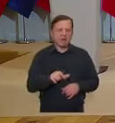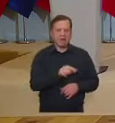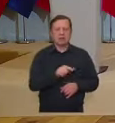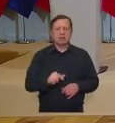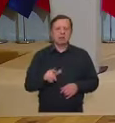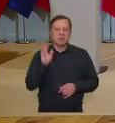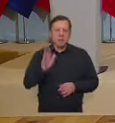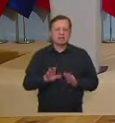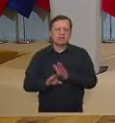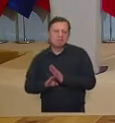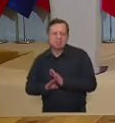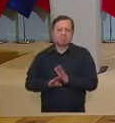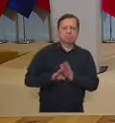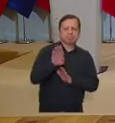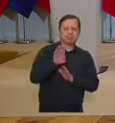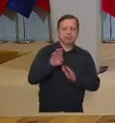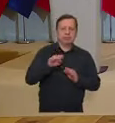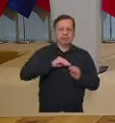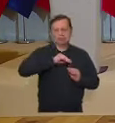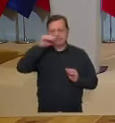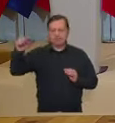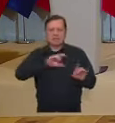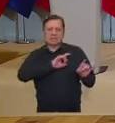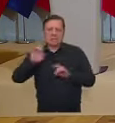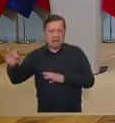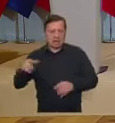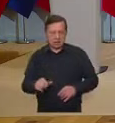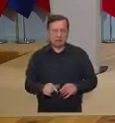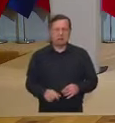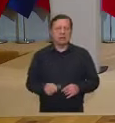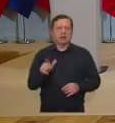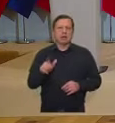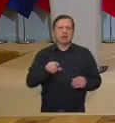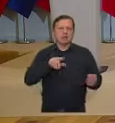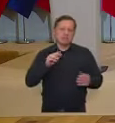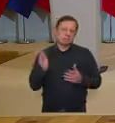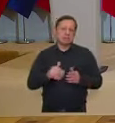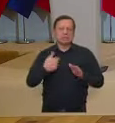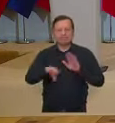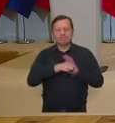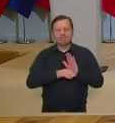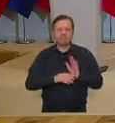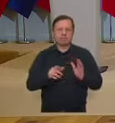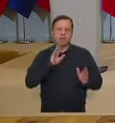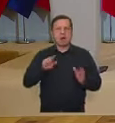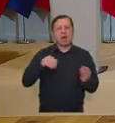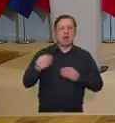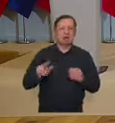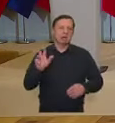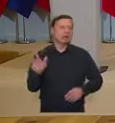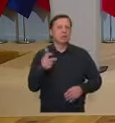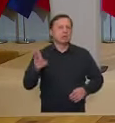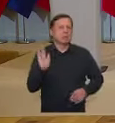spodziewany szczyt liczby zakażeń, a co za tym idzie poluzowanie restrykcji? Szanowni Państwo,